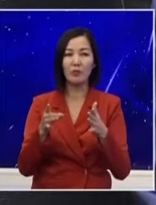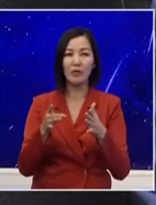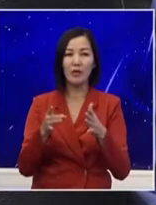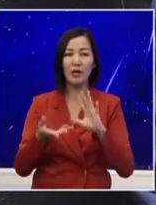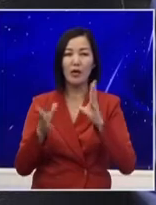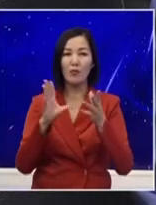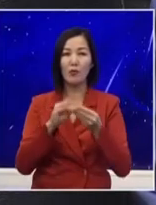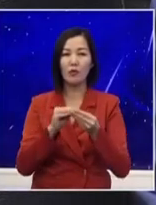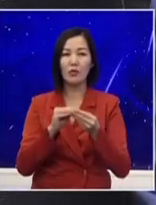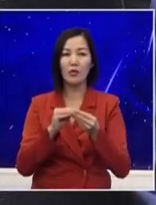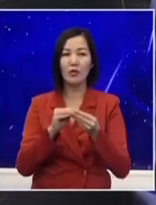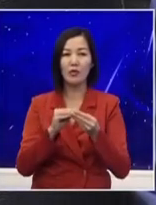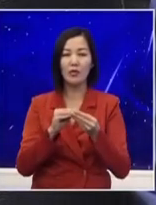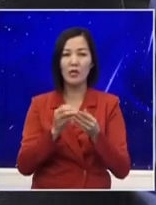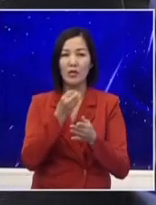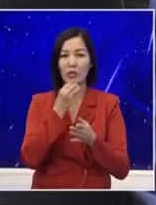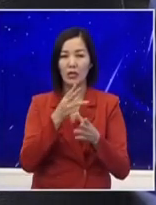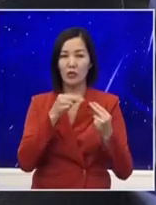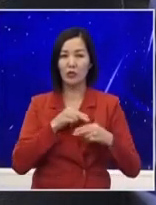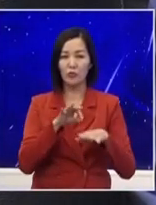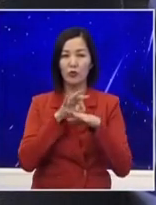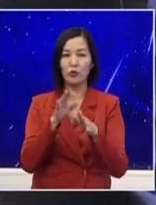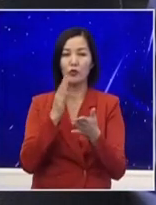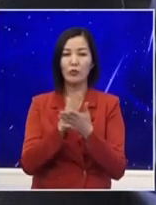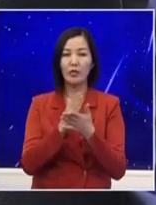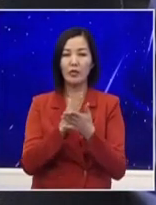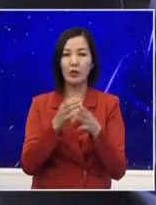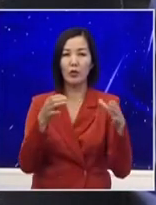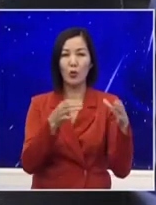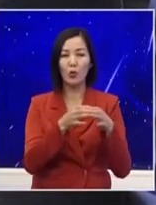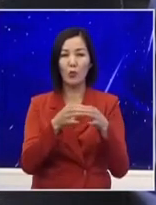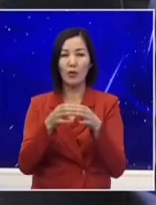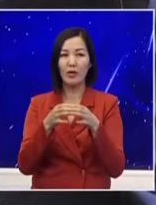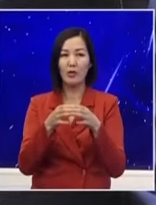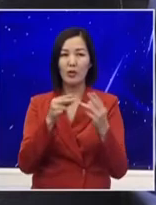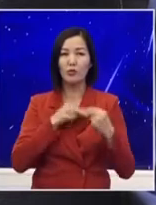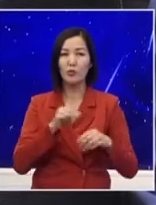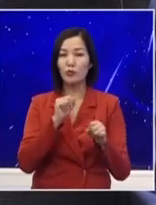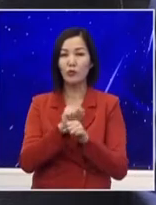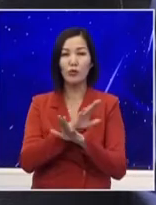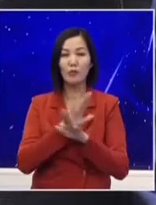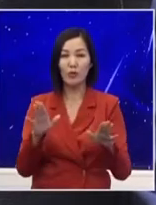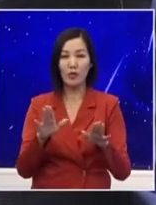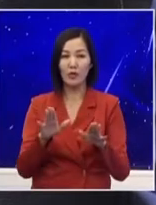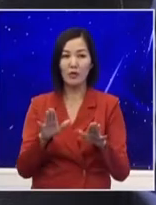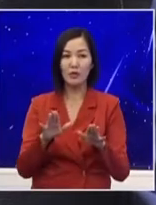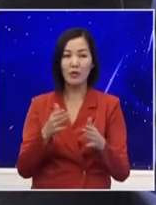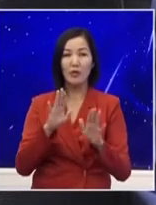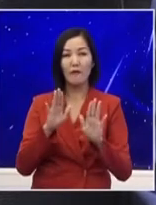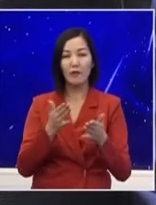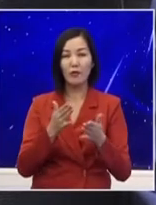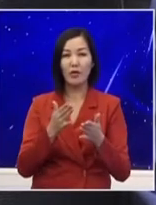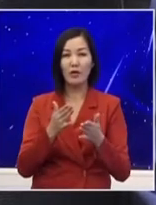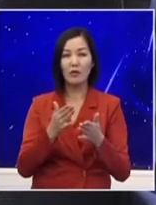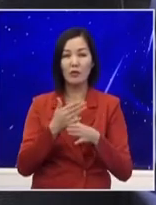бойынша жаман жұмыс істеп жатқан жоқ. Сол мониторинг группаларын жұмысын тоқтатпау керек. Мүмкін сол мониторинг